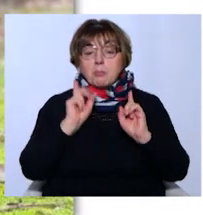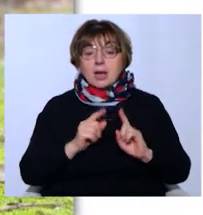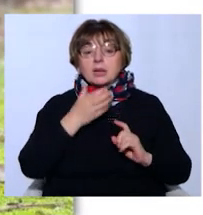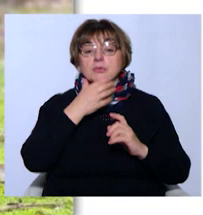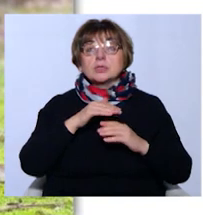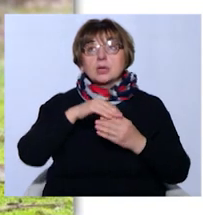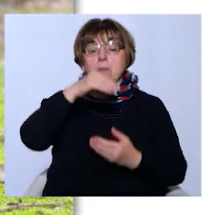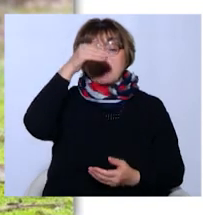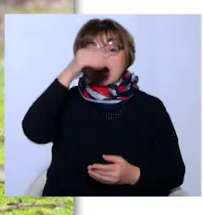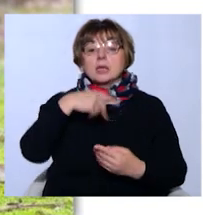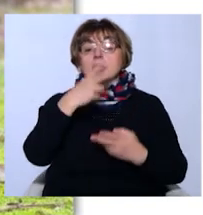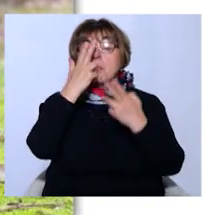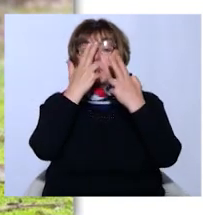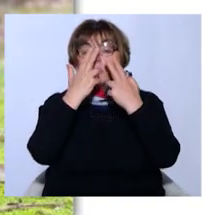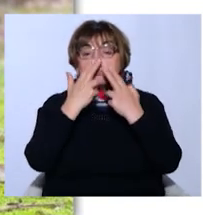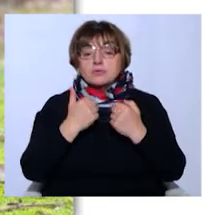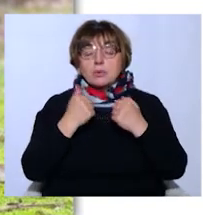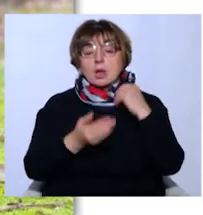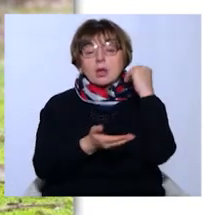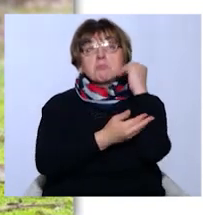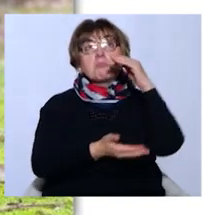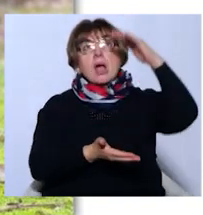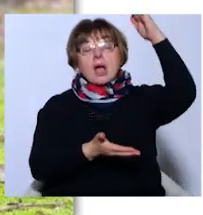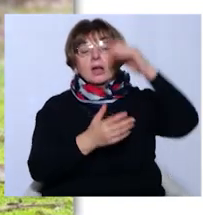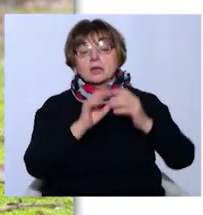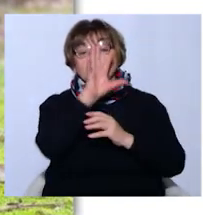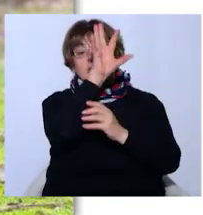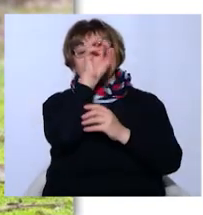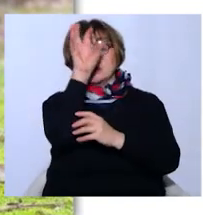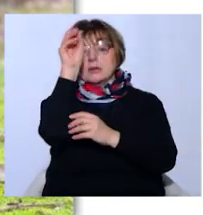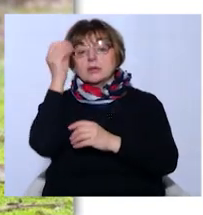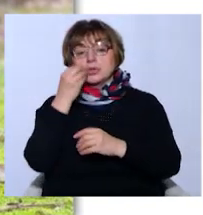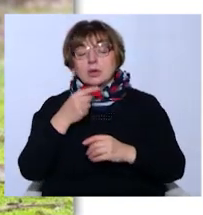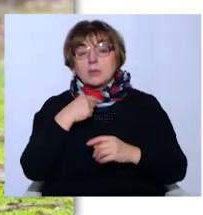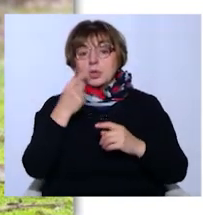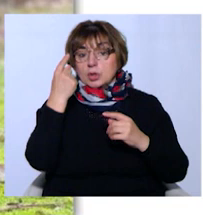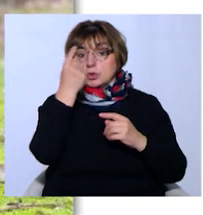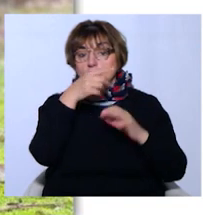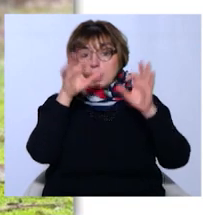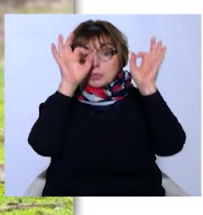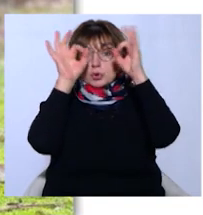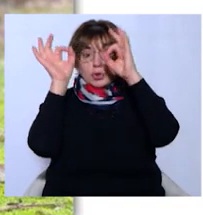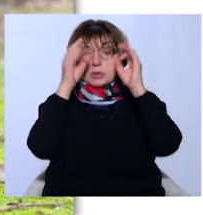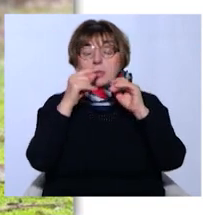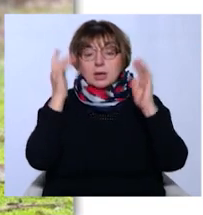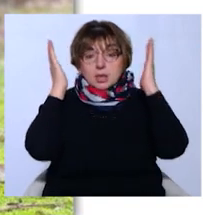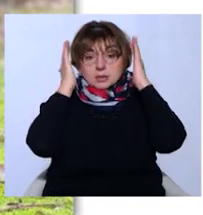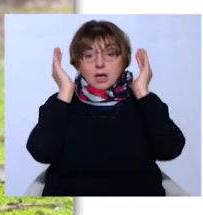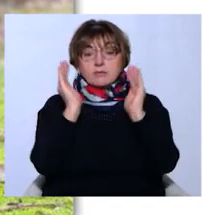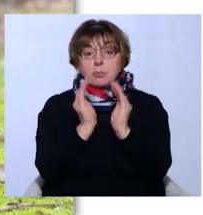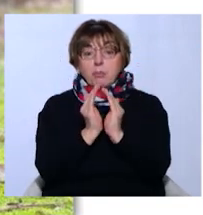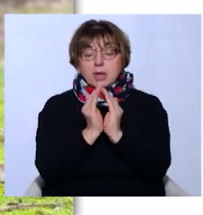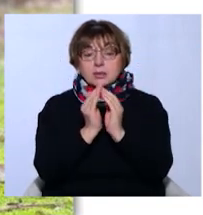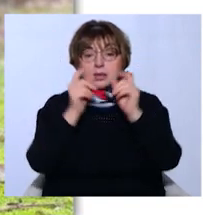საარსებო გარემოს და შეუძლია მიირთვას მაღალი ხის ფოთლები და ტოტები. მას აქვს დიდი თვალები, მაგრამ პატარა თავი, პატარა რქები